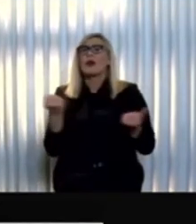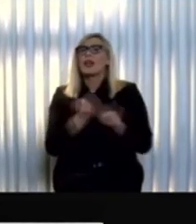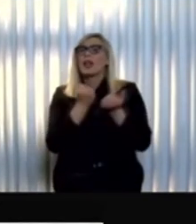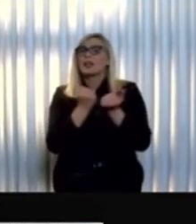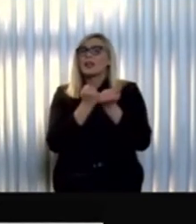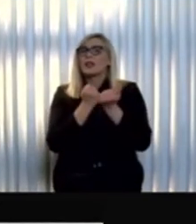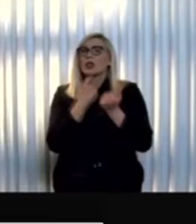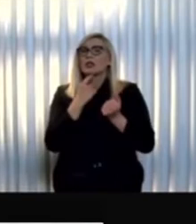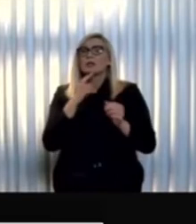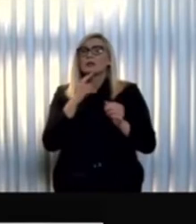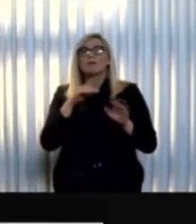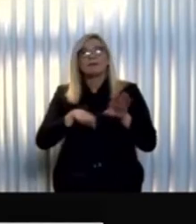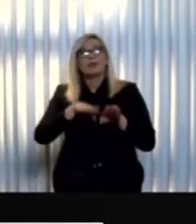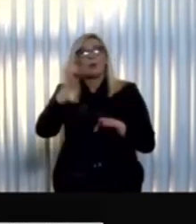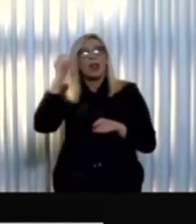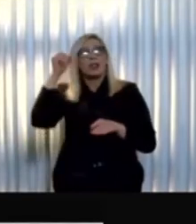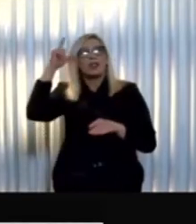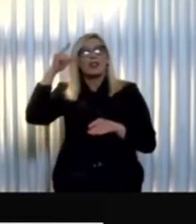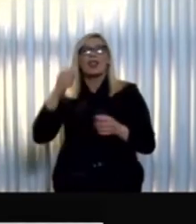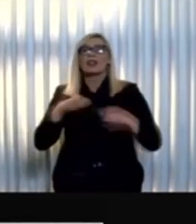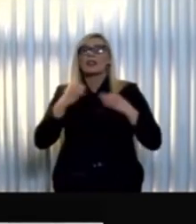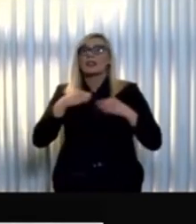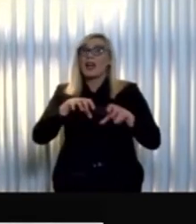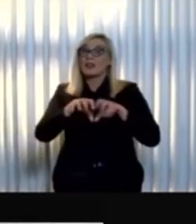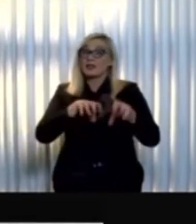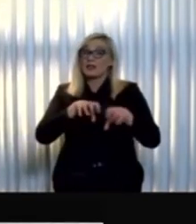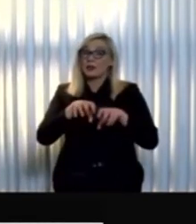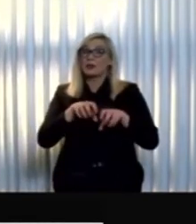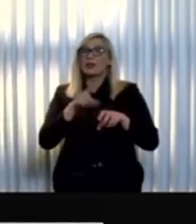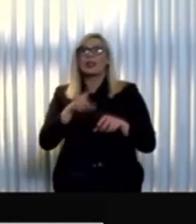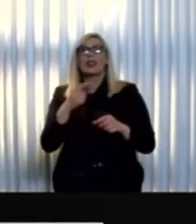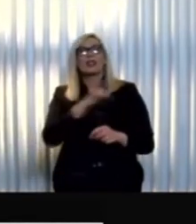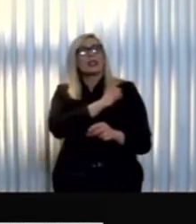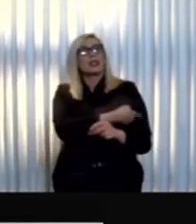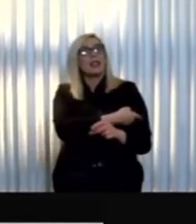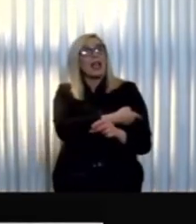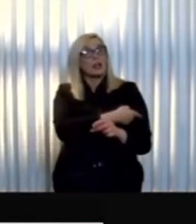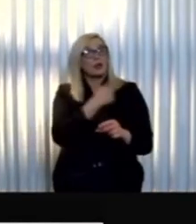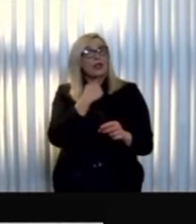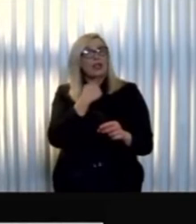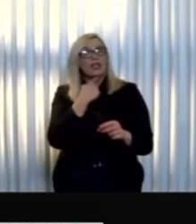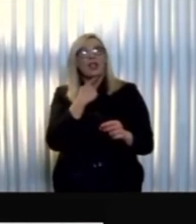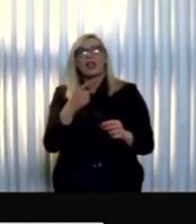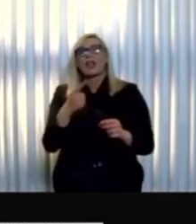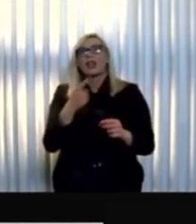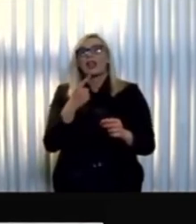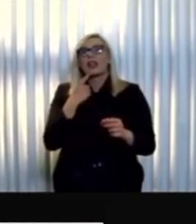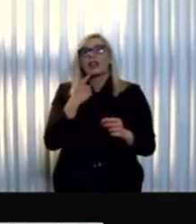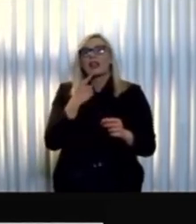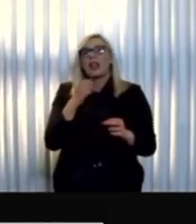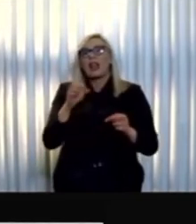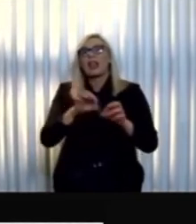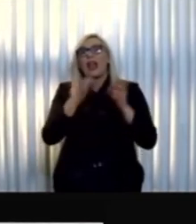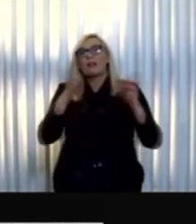за подигање на свеста на здравствените работници и за зајакнување на капацитетите на јавно здравствените